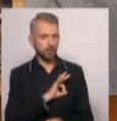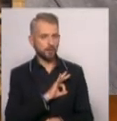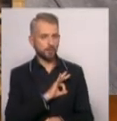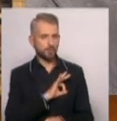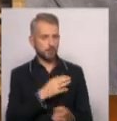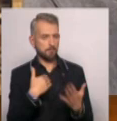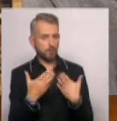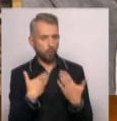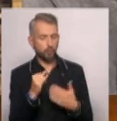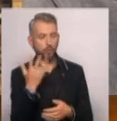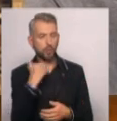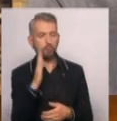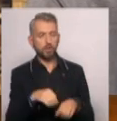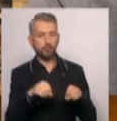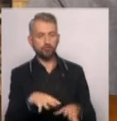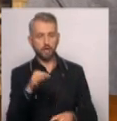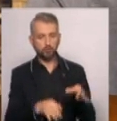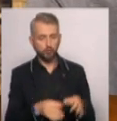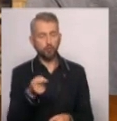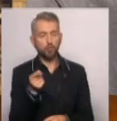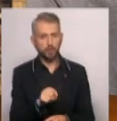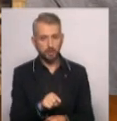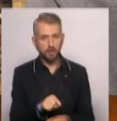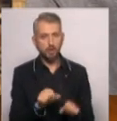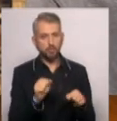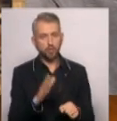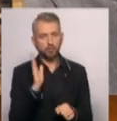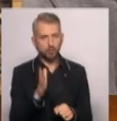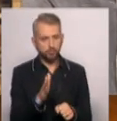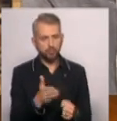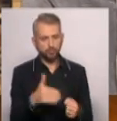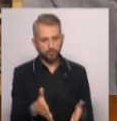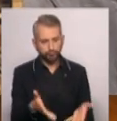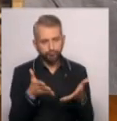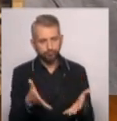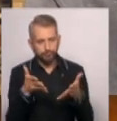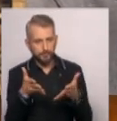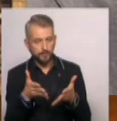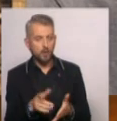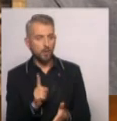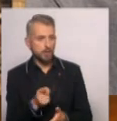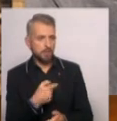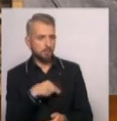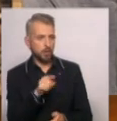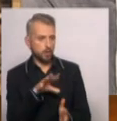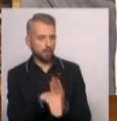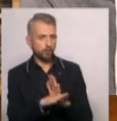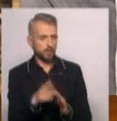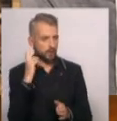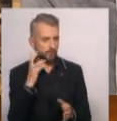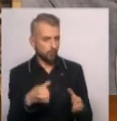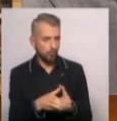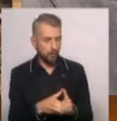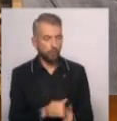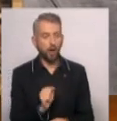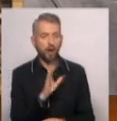формально-юридичного підходу. І коли буде рішення суду, тоді можна будете розставляти крапки. Да, хоча ми його не включили в київську команду. А